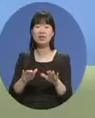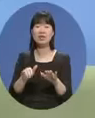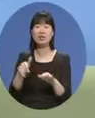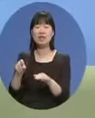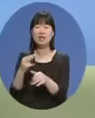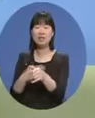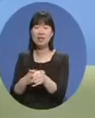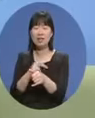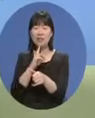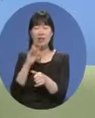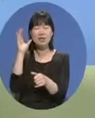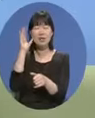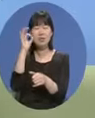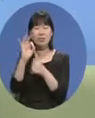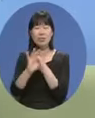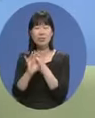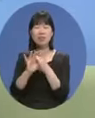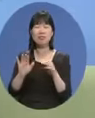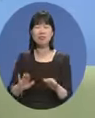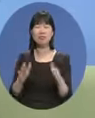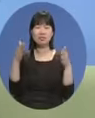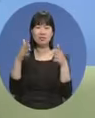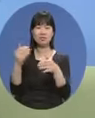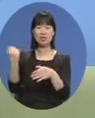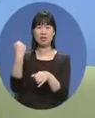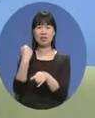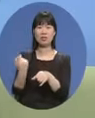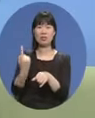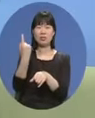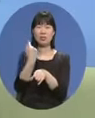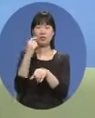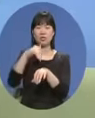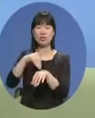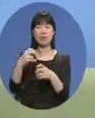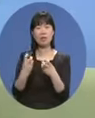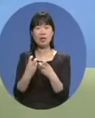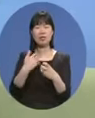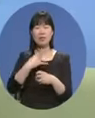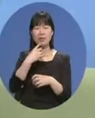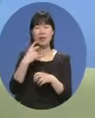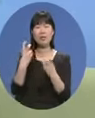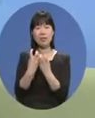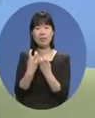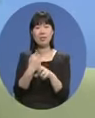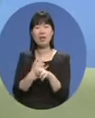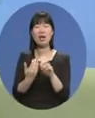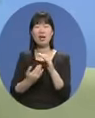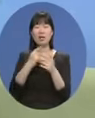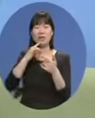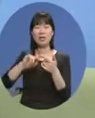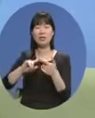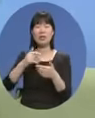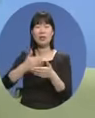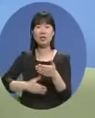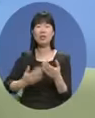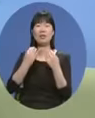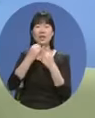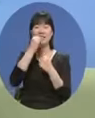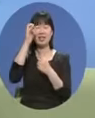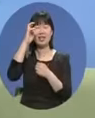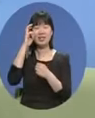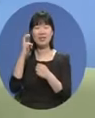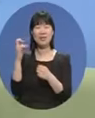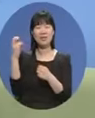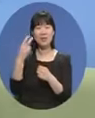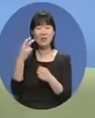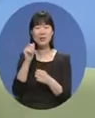선생님 말씀을 들어보면 뭔가 집중력을 높이는 훈련법, 방법, 나만의 방법 아까 말씀하신 것 말고도 또 많이 있을 것 같은데